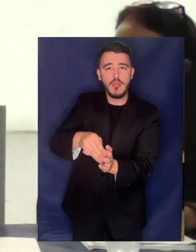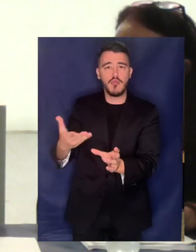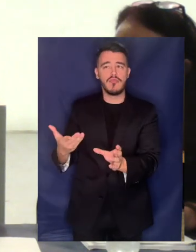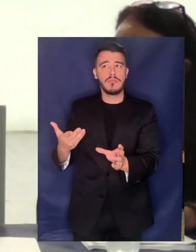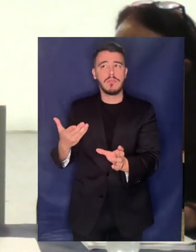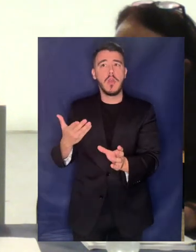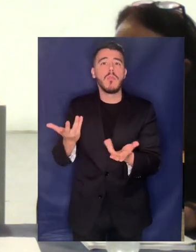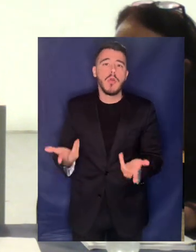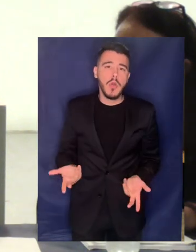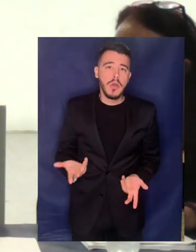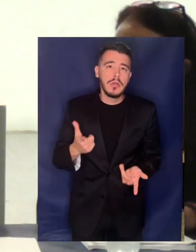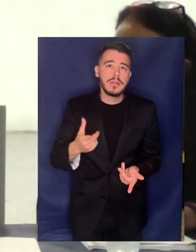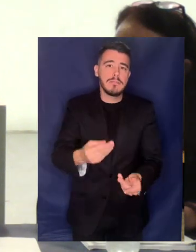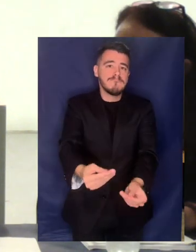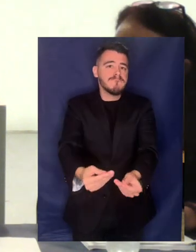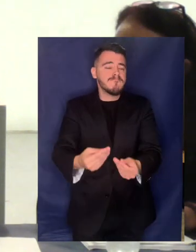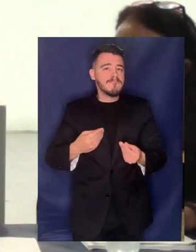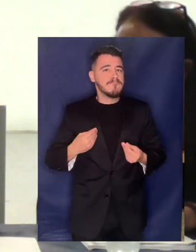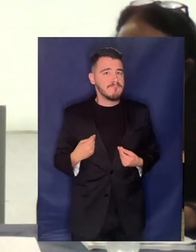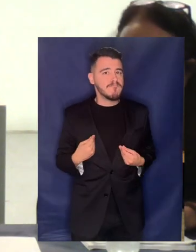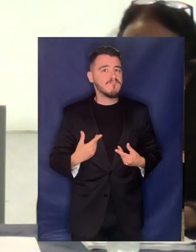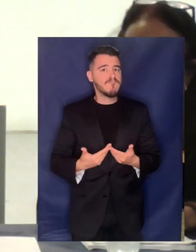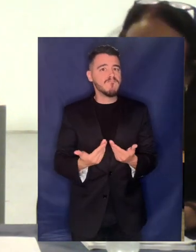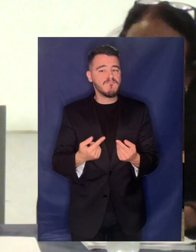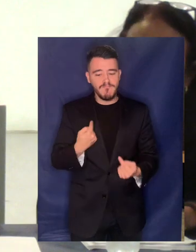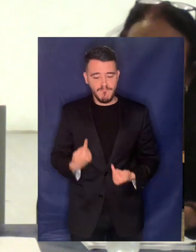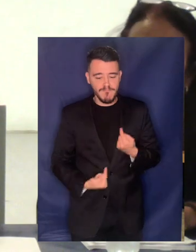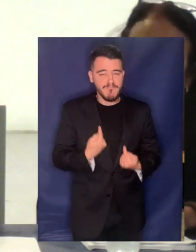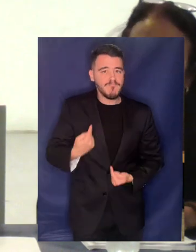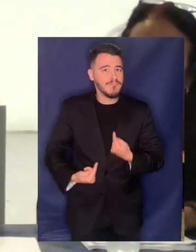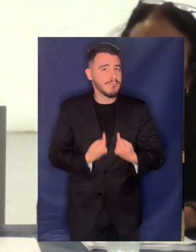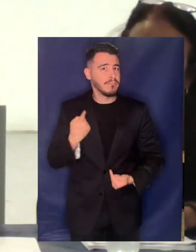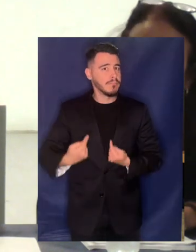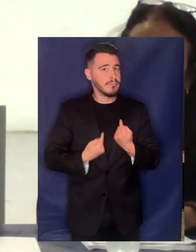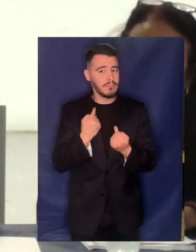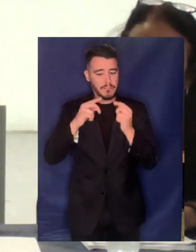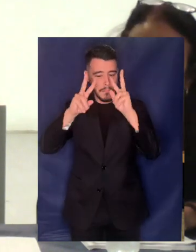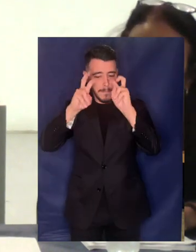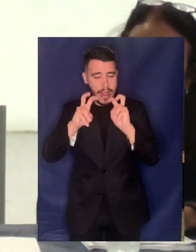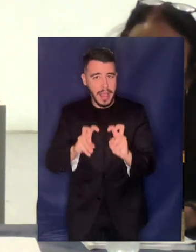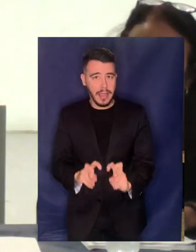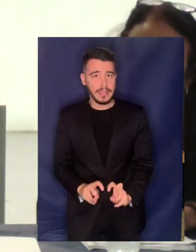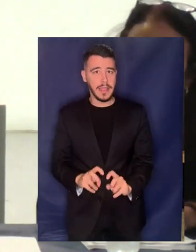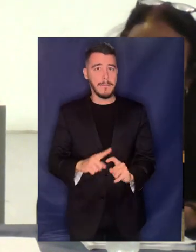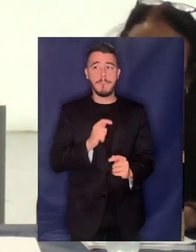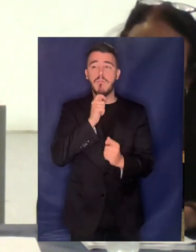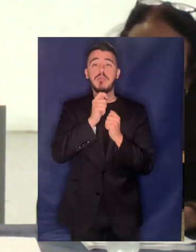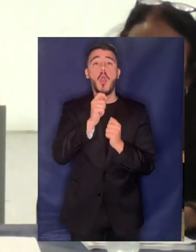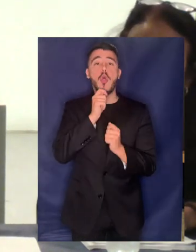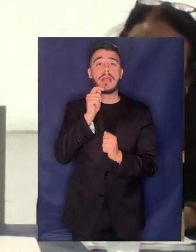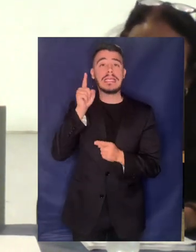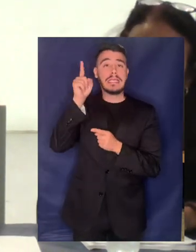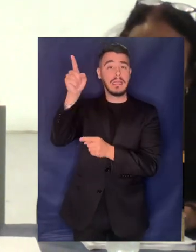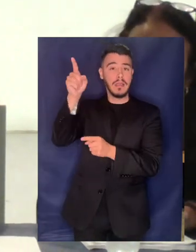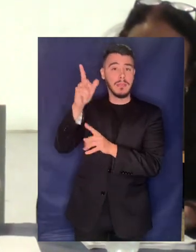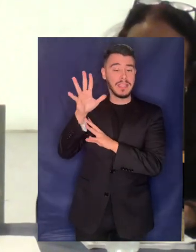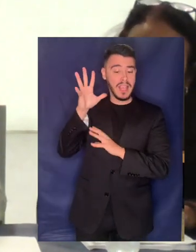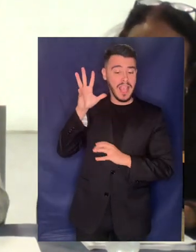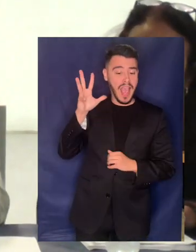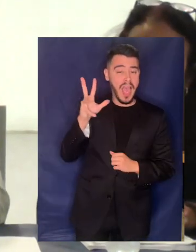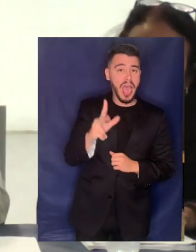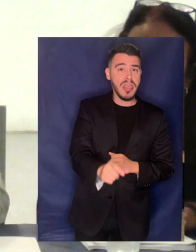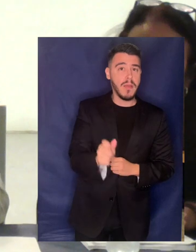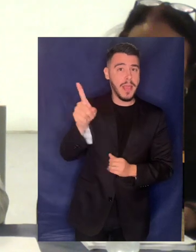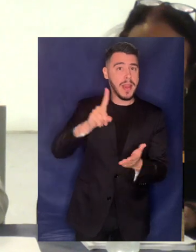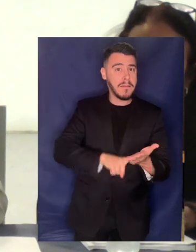και σε εμάς για να κάνουμε τη μελέτη και στους πολιτικούς για να ασκούν ενεργοί και καθημερινή πολιτικοί κρίσιμοι